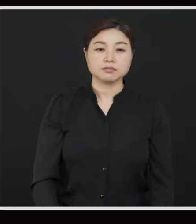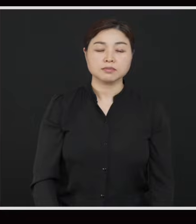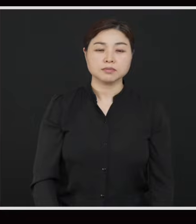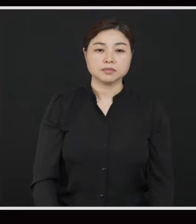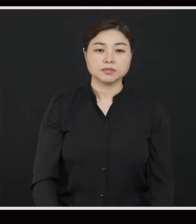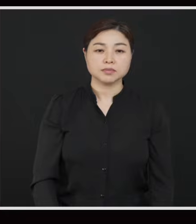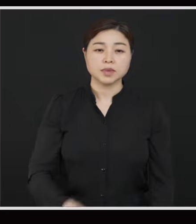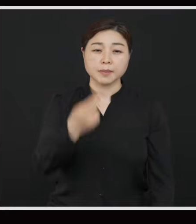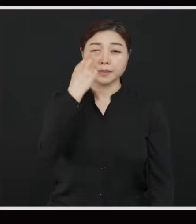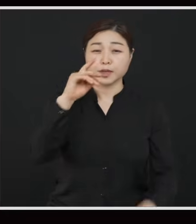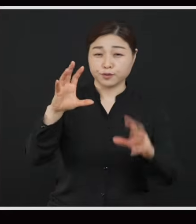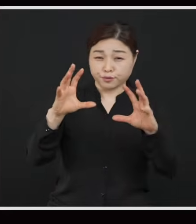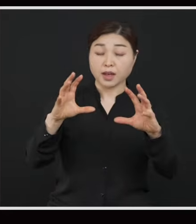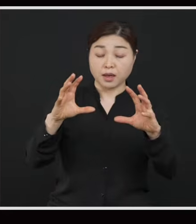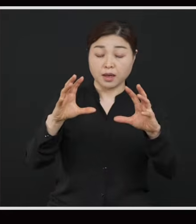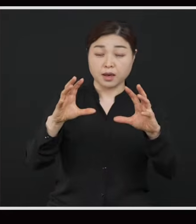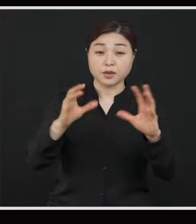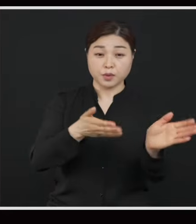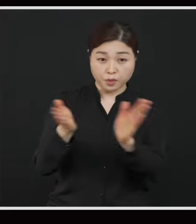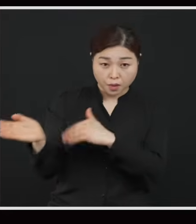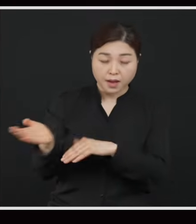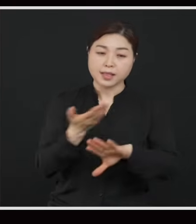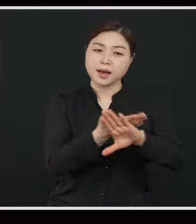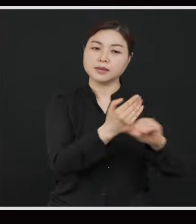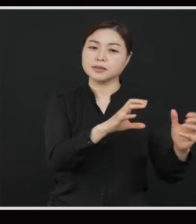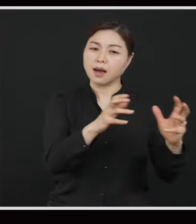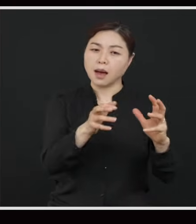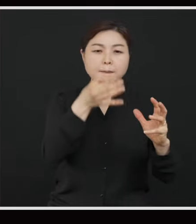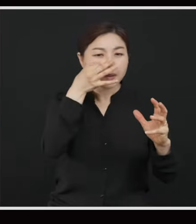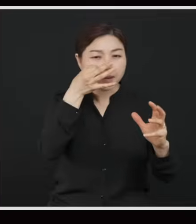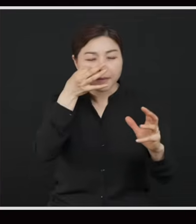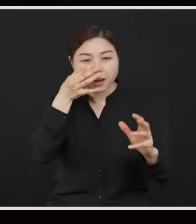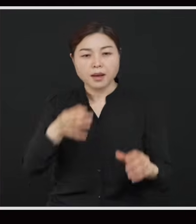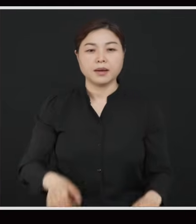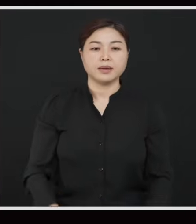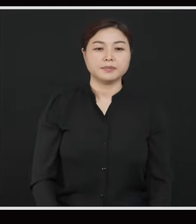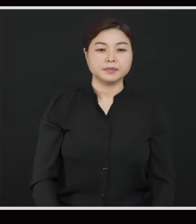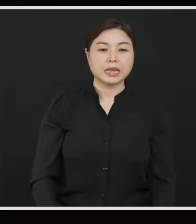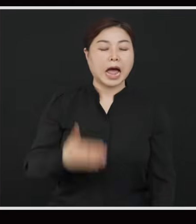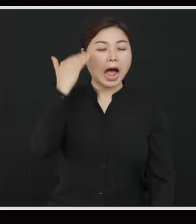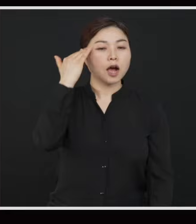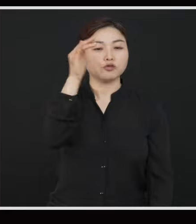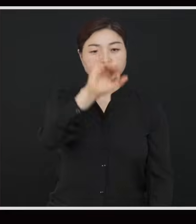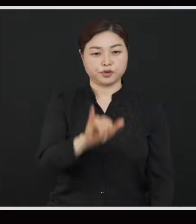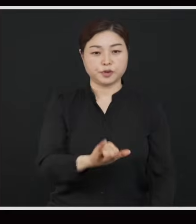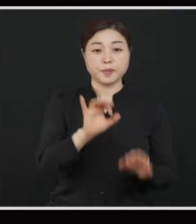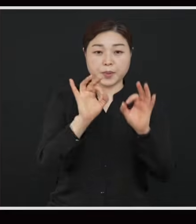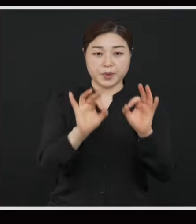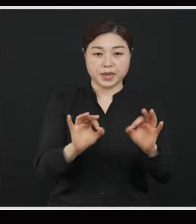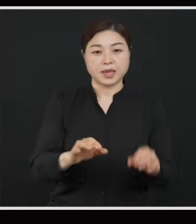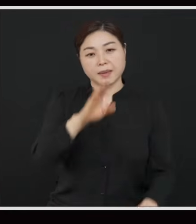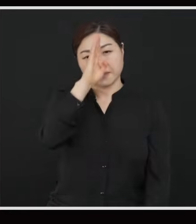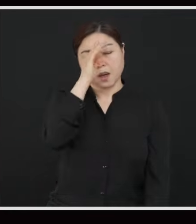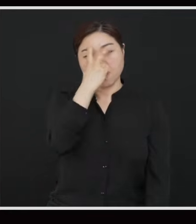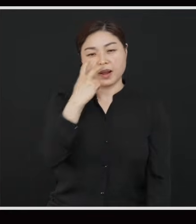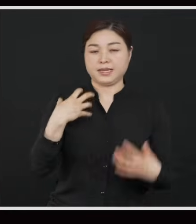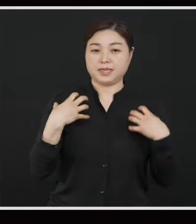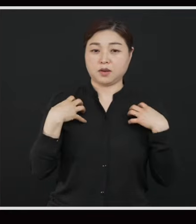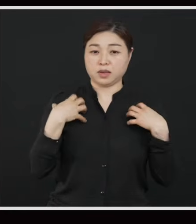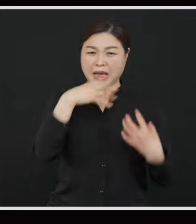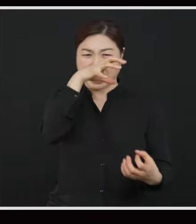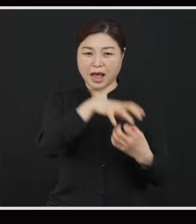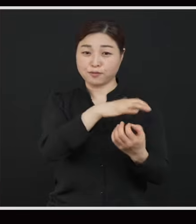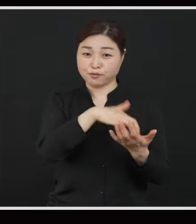그러면은 한번 미국은 그렇다 치고 이게 다른 나라에도 해당이 되느냐? 한번 한국 지도를 보죠. 질병관리청에서 이런